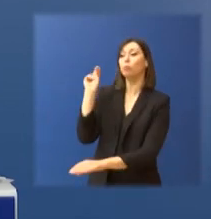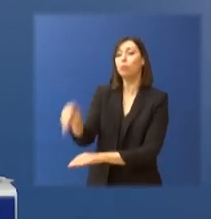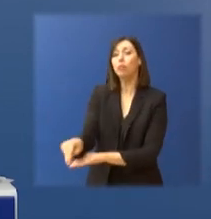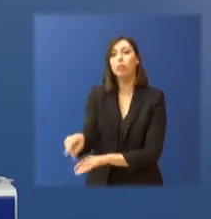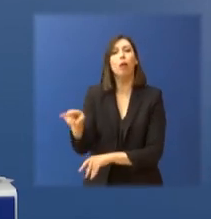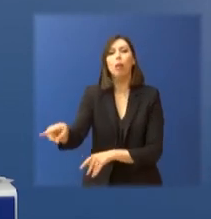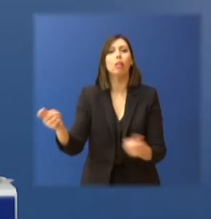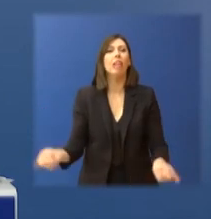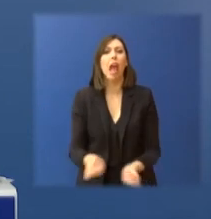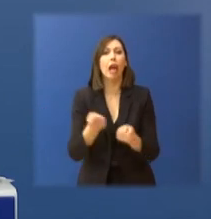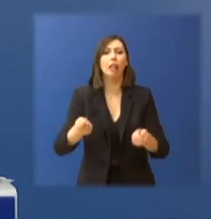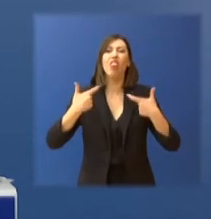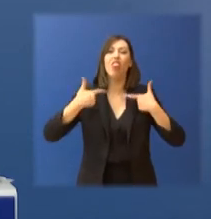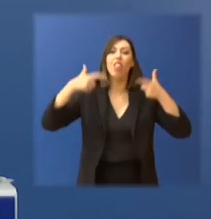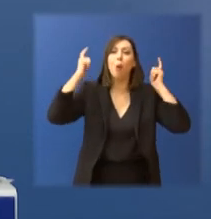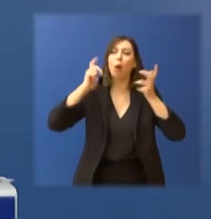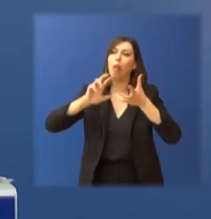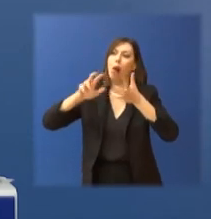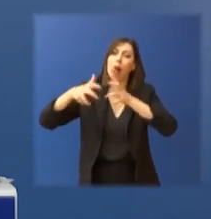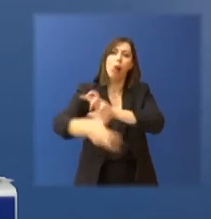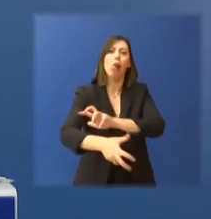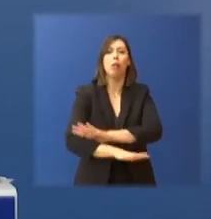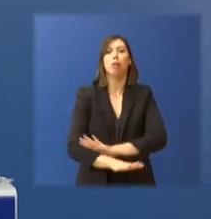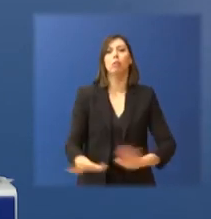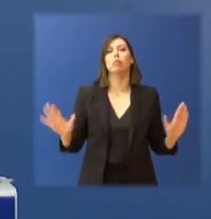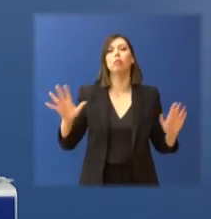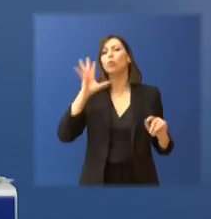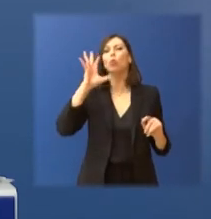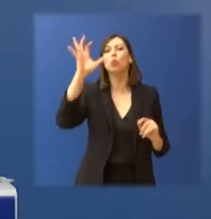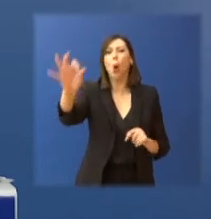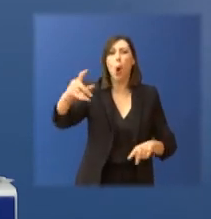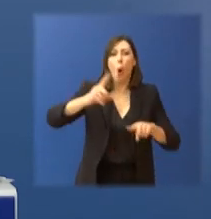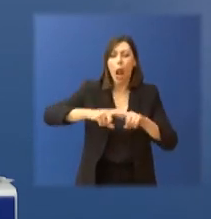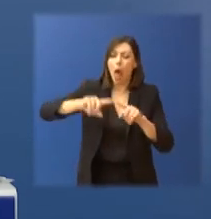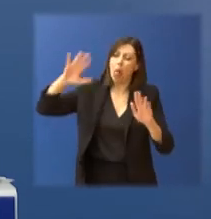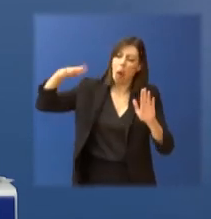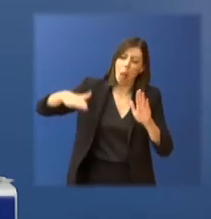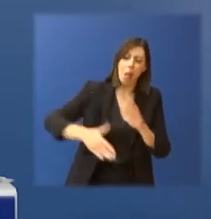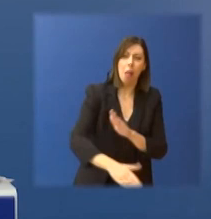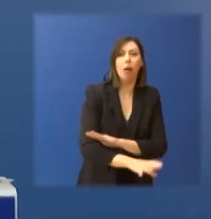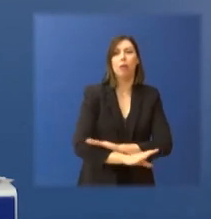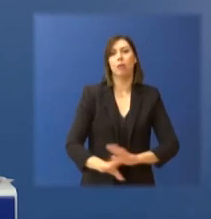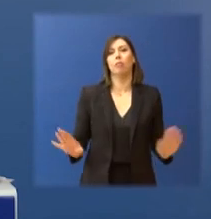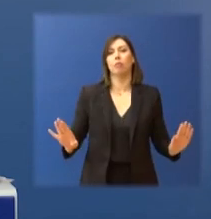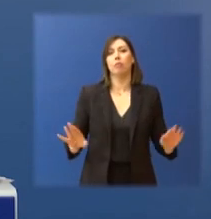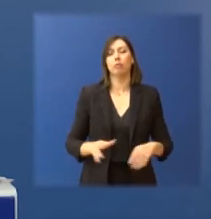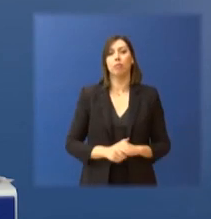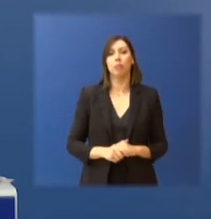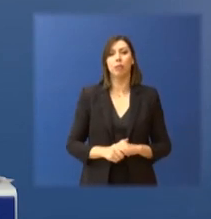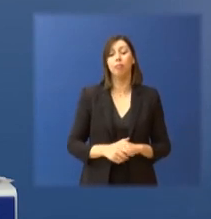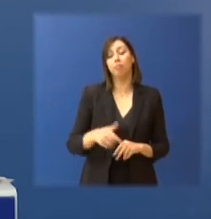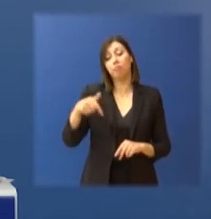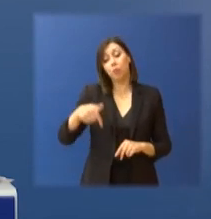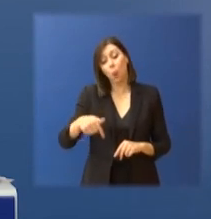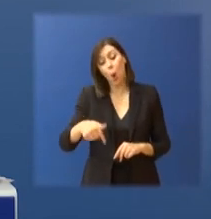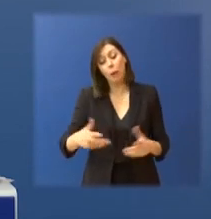δημοκρατία μας και να μετατρέψουν την Ελλάδα σε ένα αυταρχικό κράτος τριτοκοσμικού τύπου. Είναι μάλιστα εξαιρετικά ενδιαφέρον